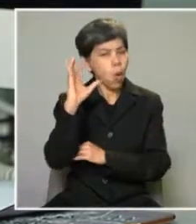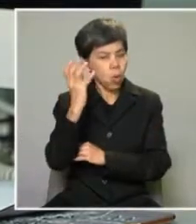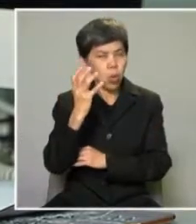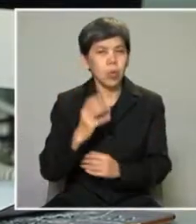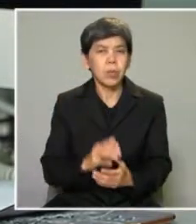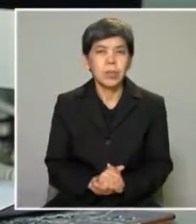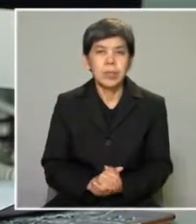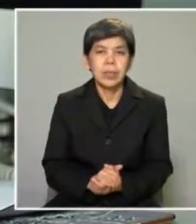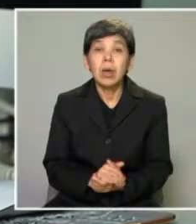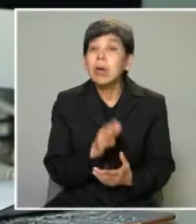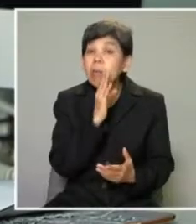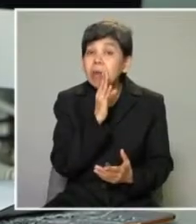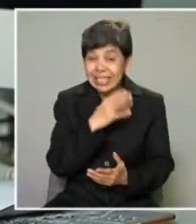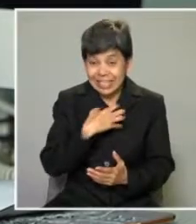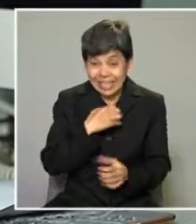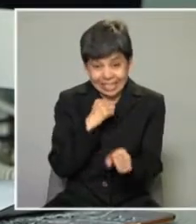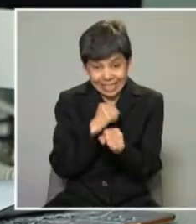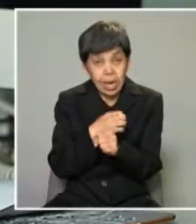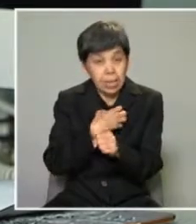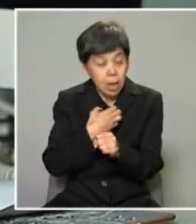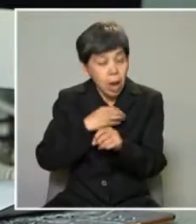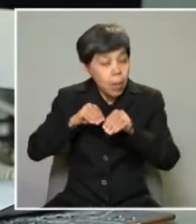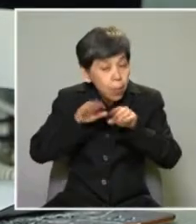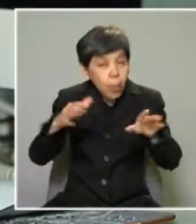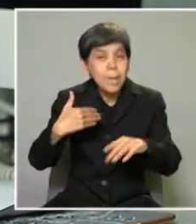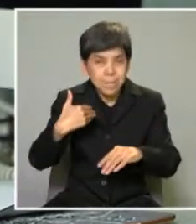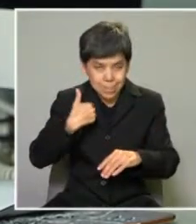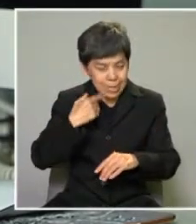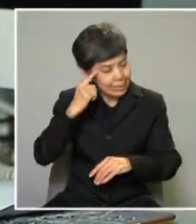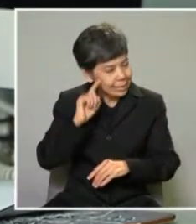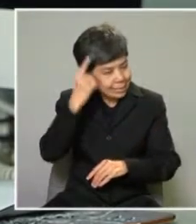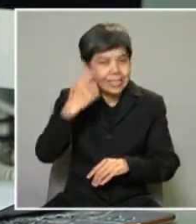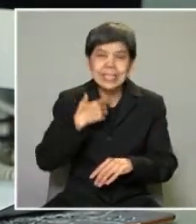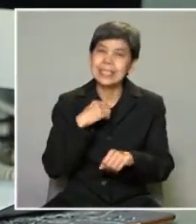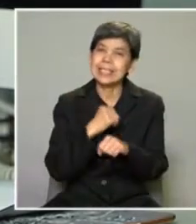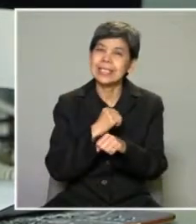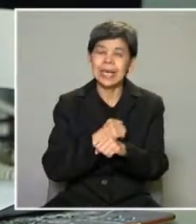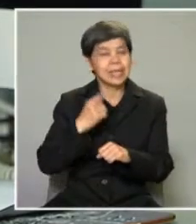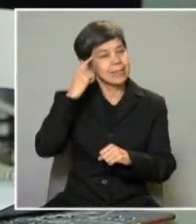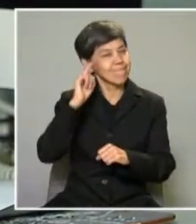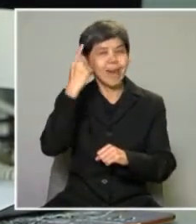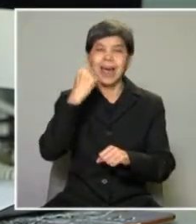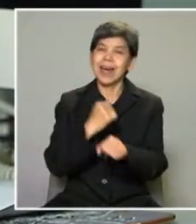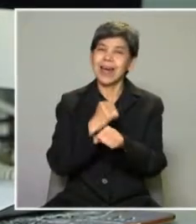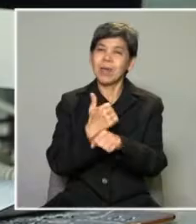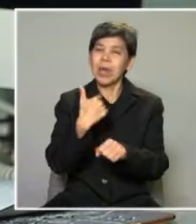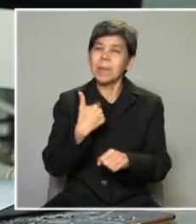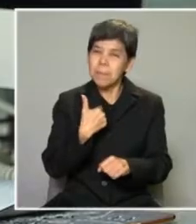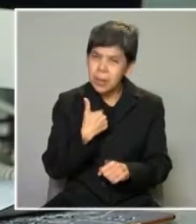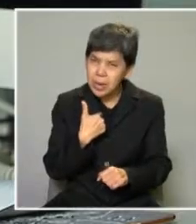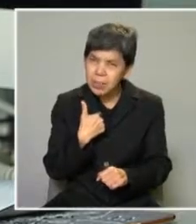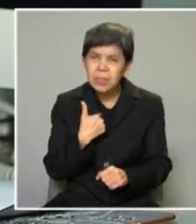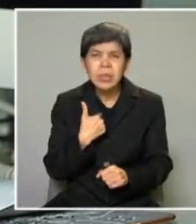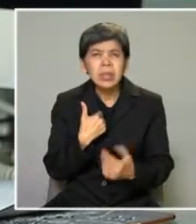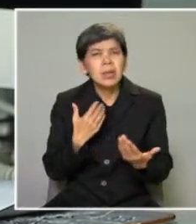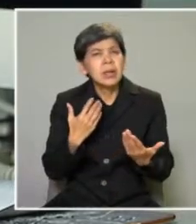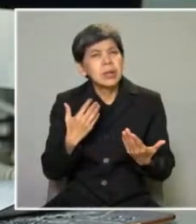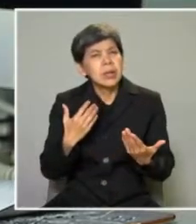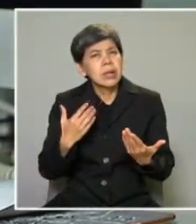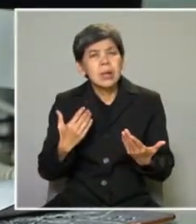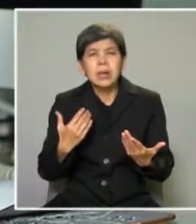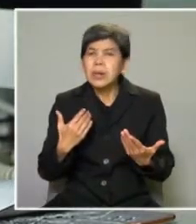ครับเอากลับมาอัพอีกสักรอบหนึ่งในวันที่3มีนาคมเพื่อย้ำเตือนให้เพื่อนๆของเรานะครับได้นึกถึงสัตว์ป่